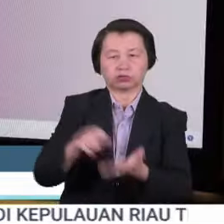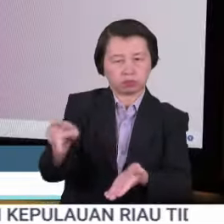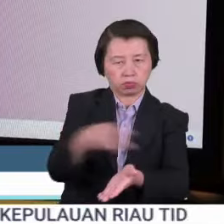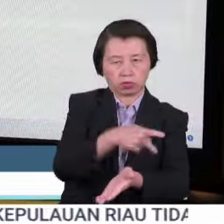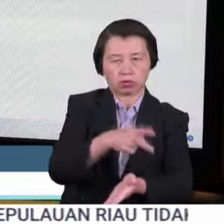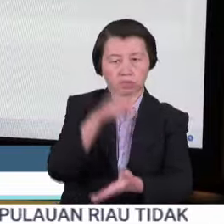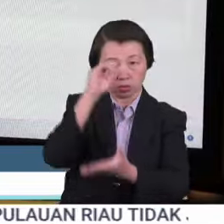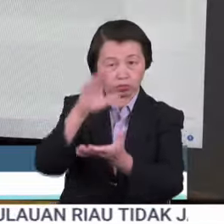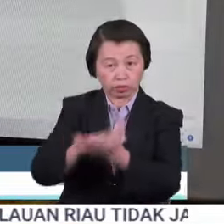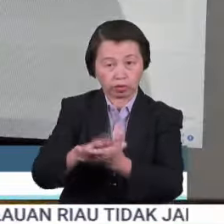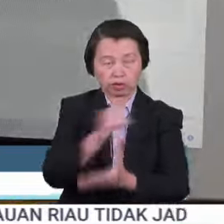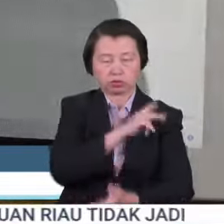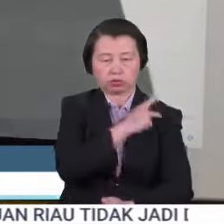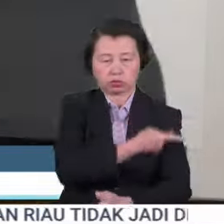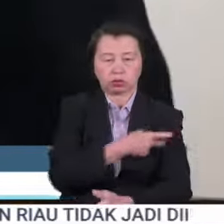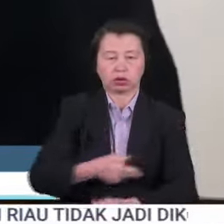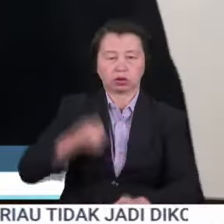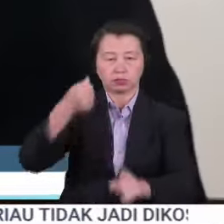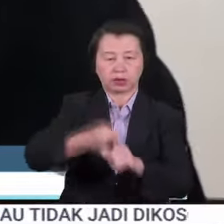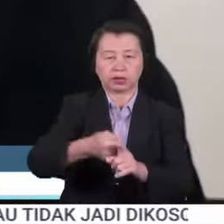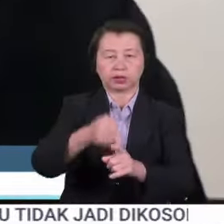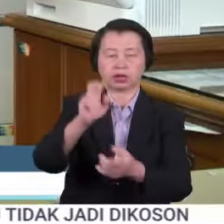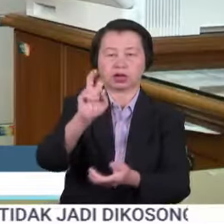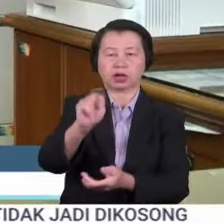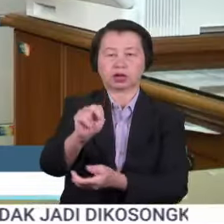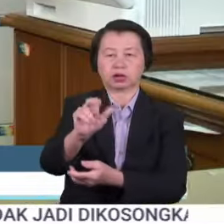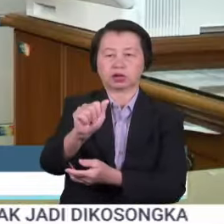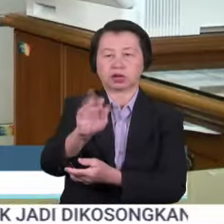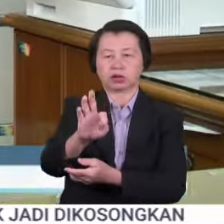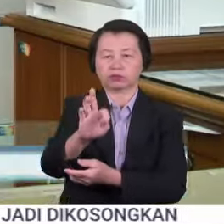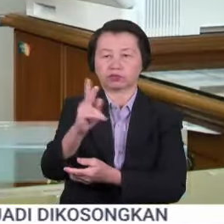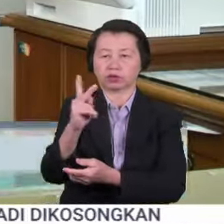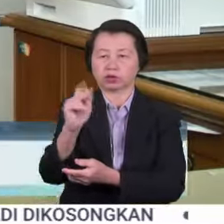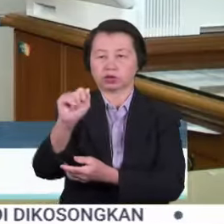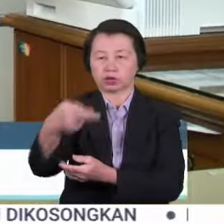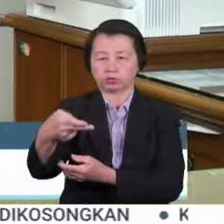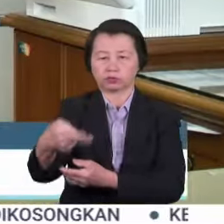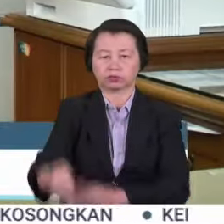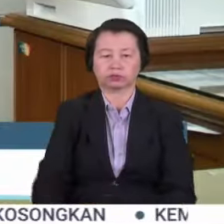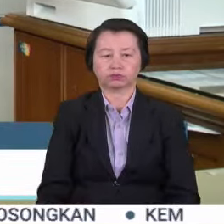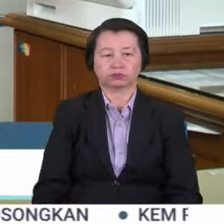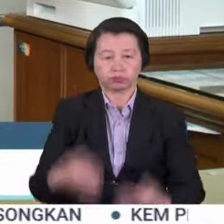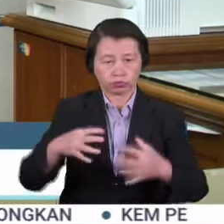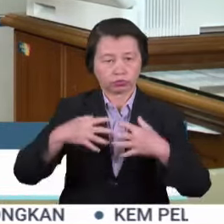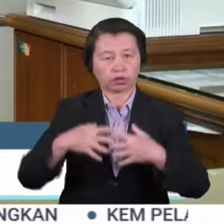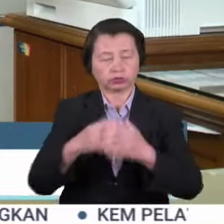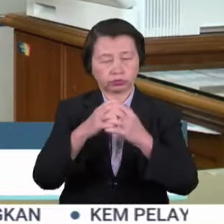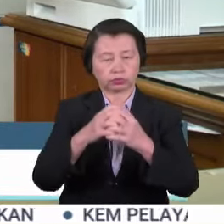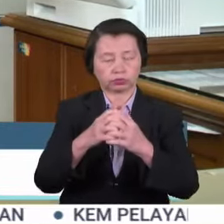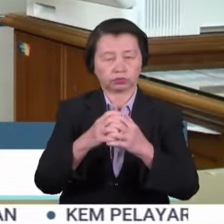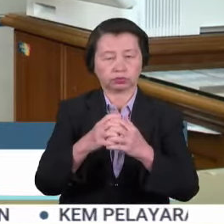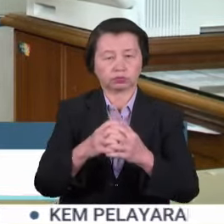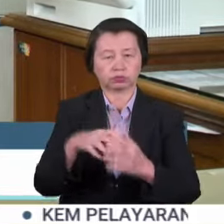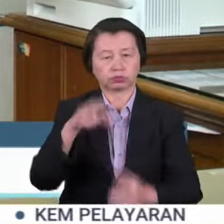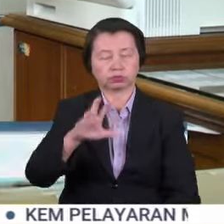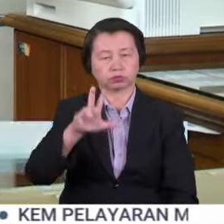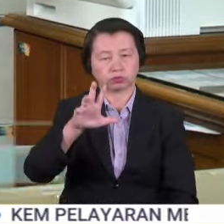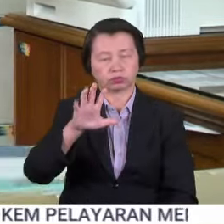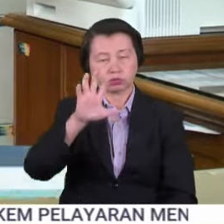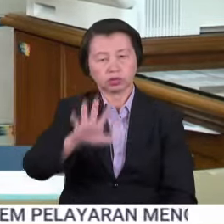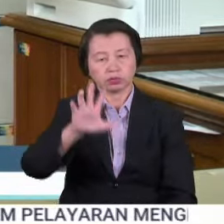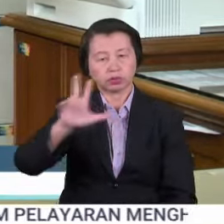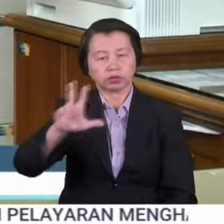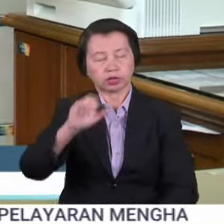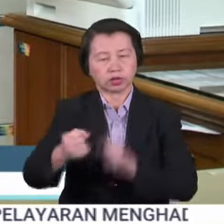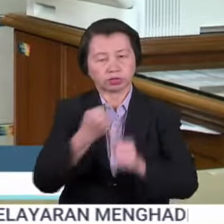dan penguatkuasaan perintah nafkah. Telah pun tertubuh 53 tahun sejak 1970, yang